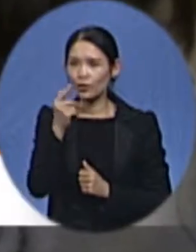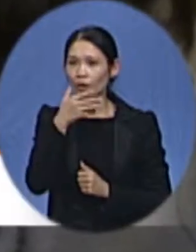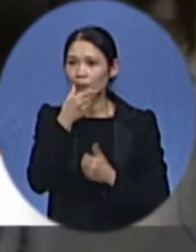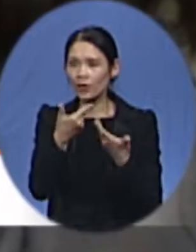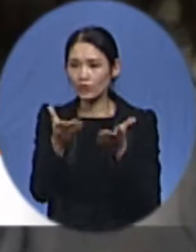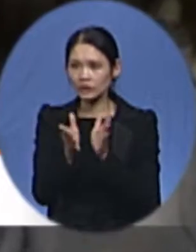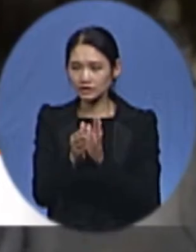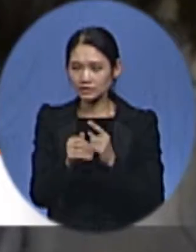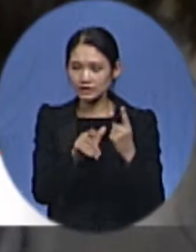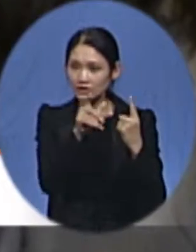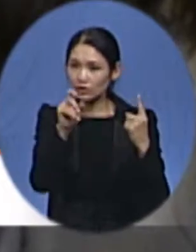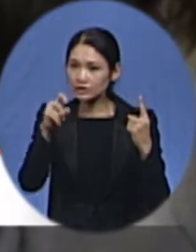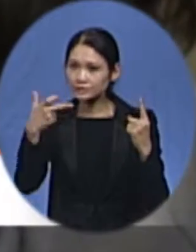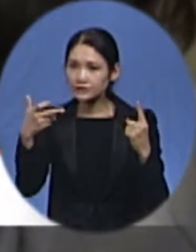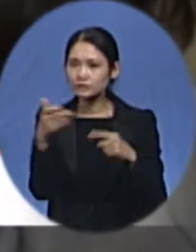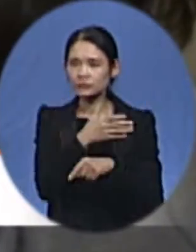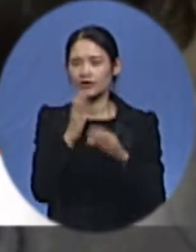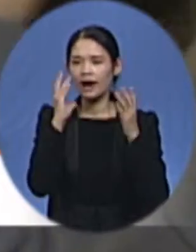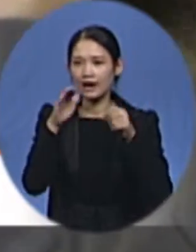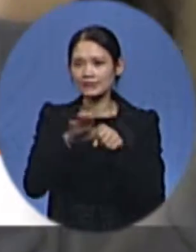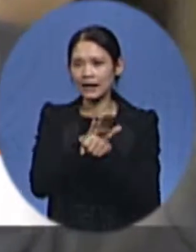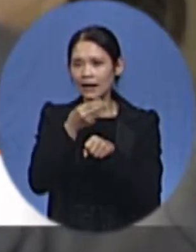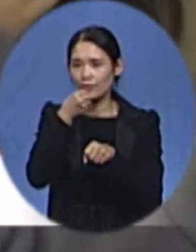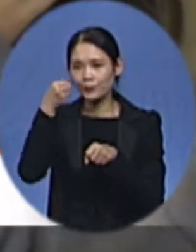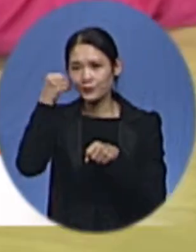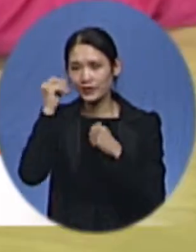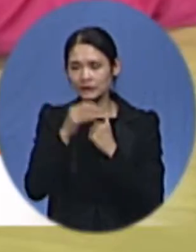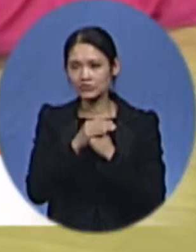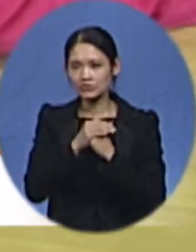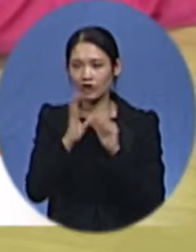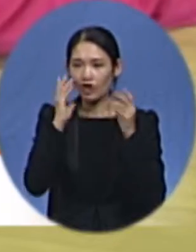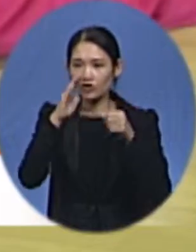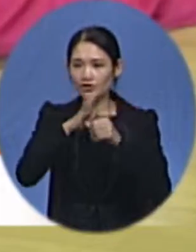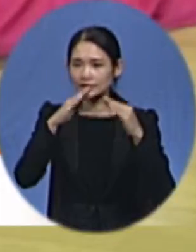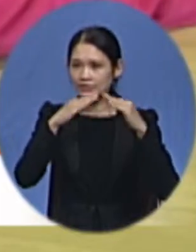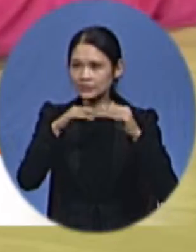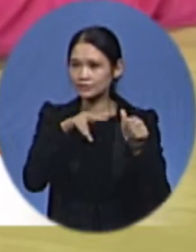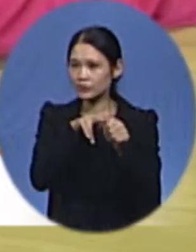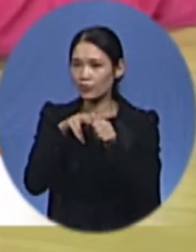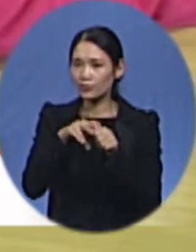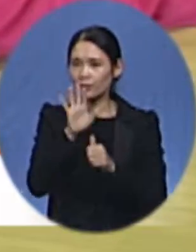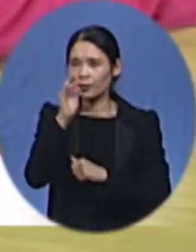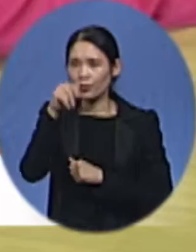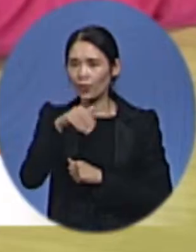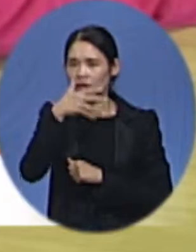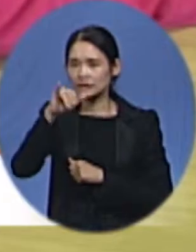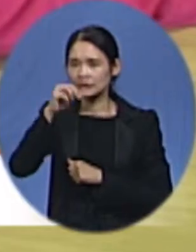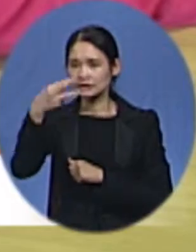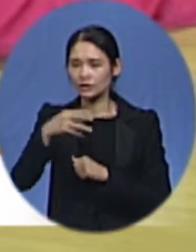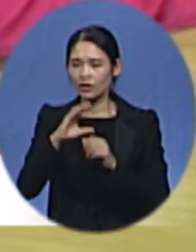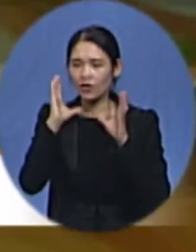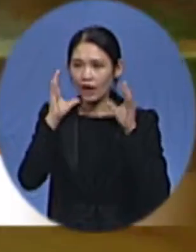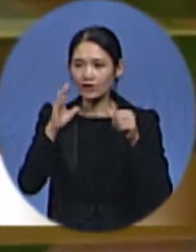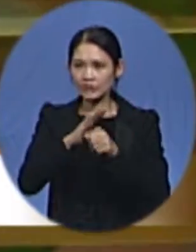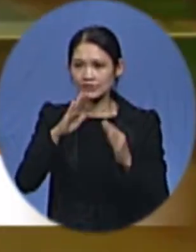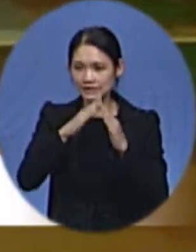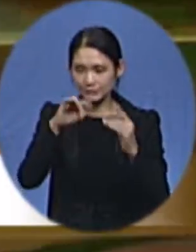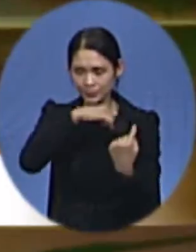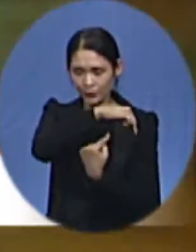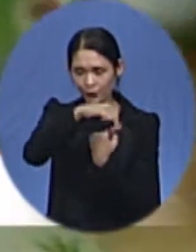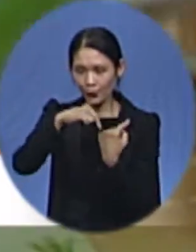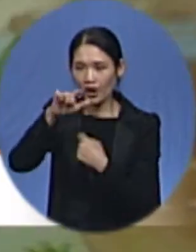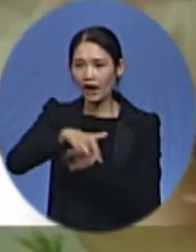보건복지부는 이달 17일부터 아이사랑 포털과 어린이집 정보 공개 포털, 복지로에서 종일반을 운영하는 어린이집